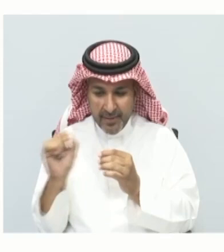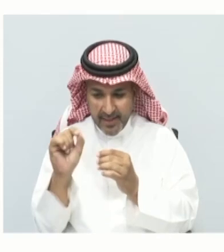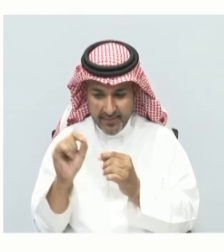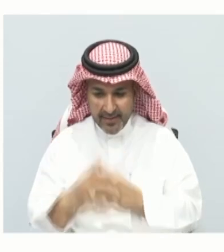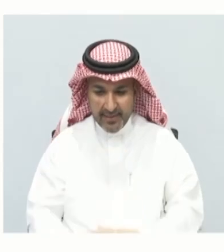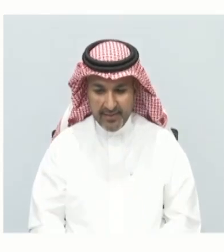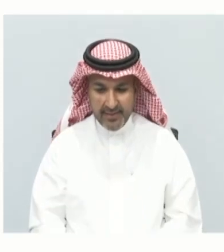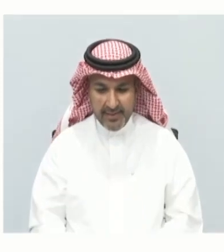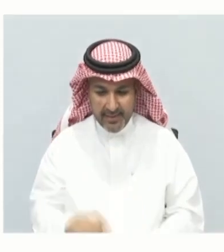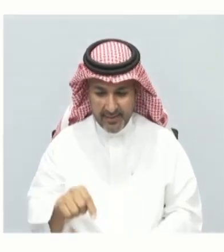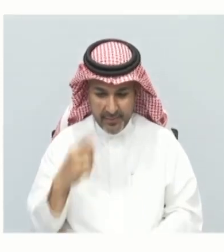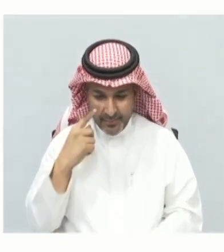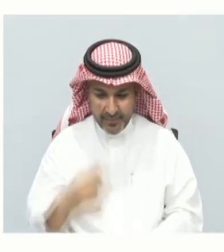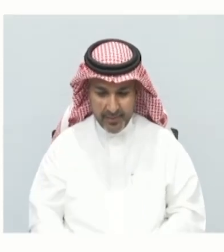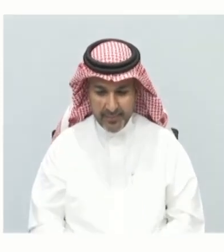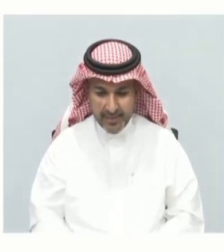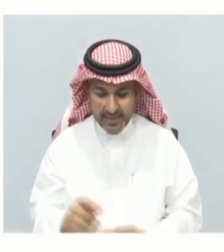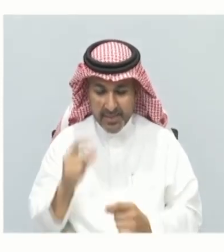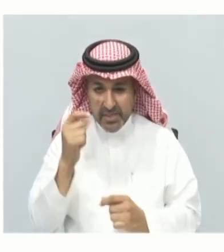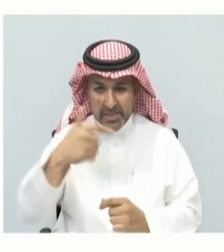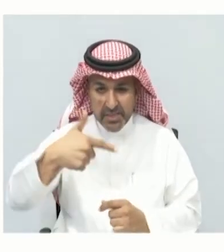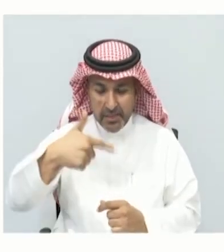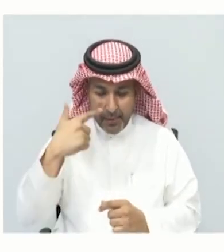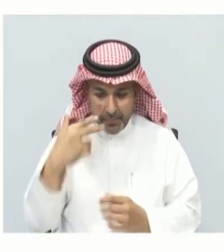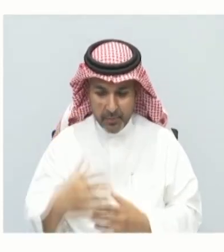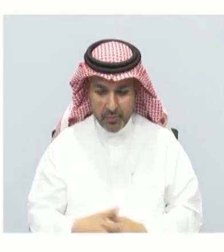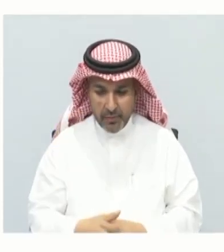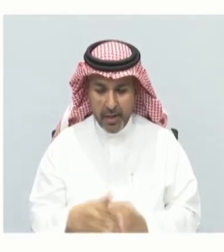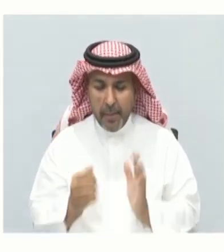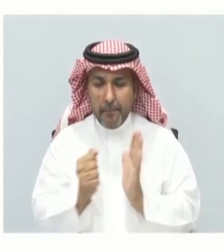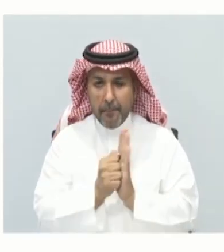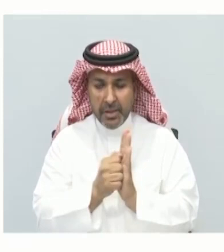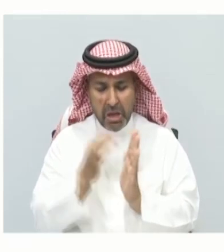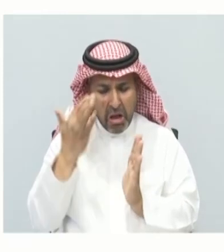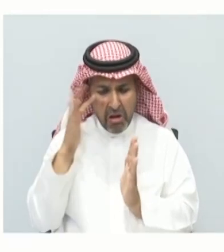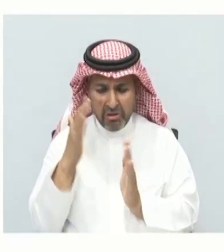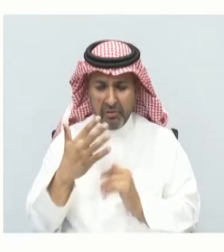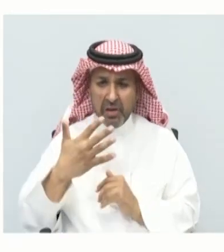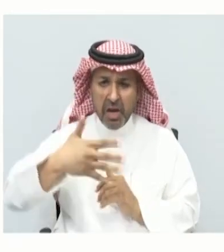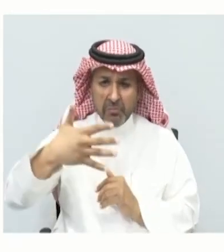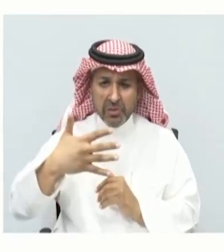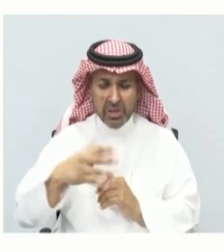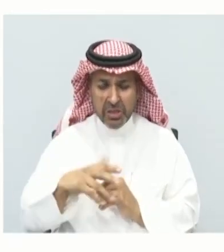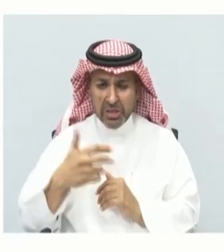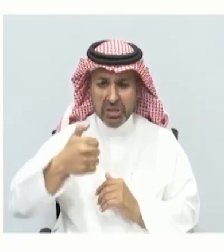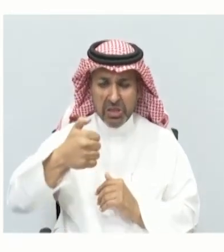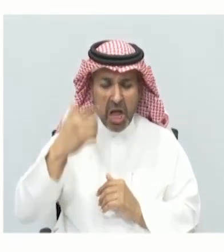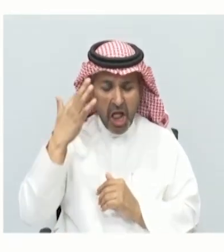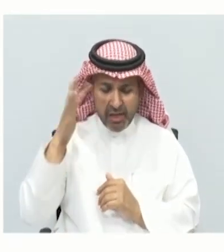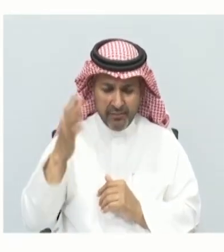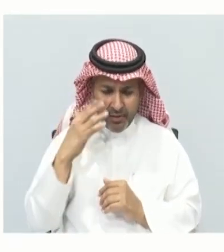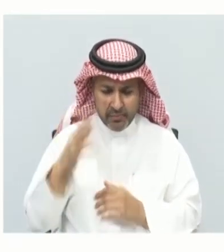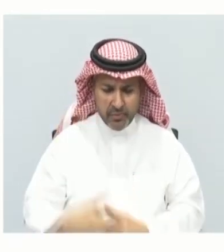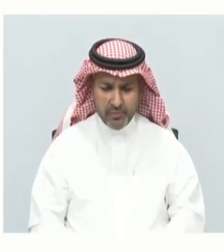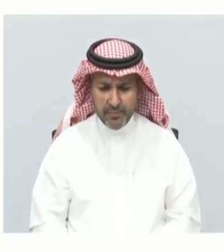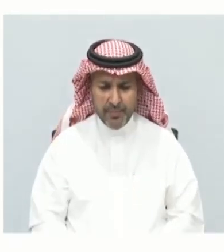التجربه انا قمت فها قبل قليل طلبت منك عزيزي الطالب والطالبه ان تجريها انت في المنزل على بعد 50 وتسجل قراءتك ماذا فعلت